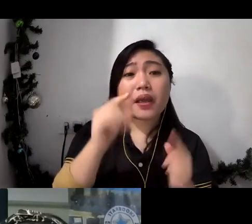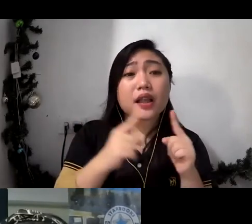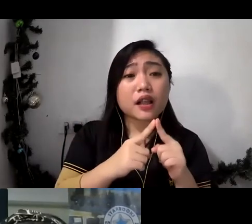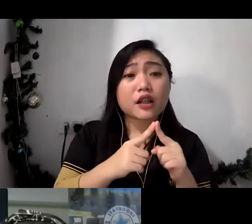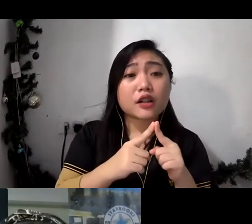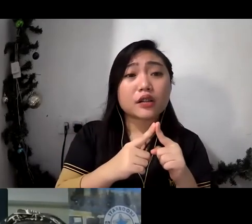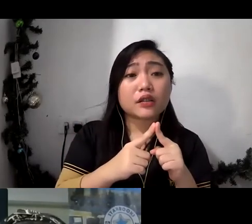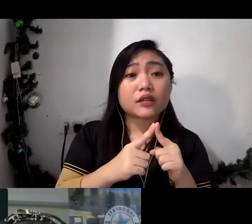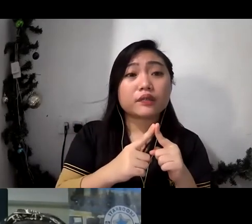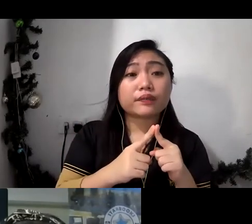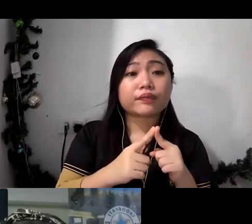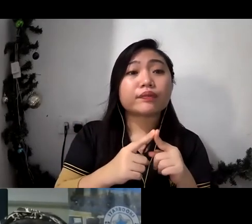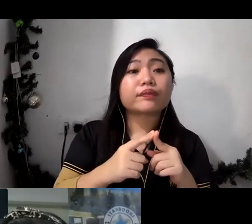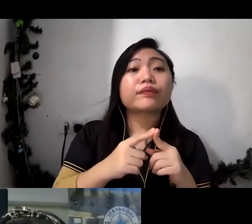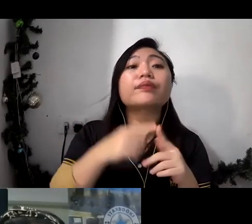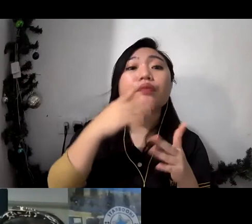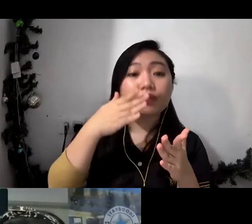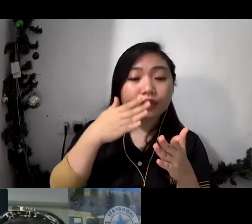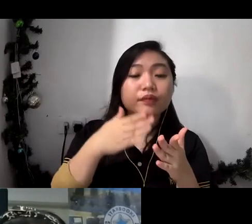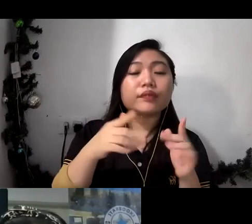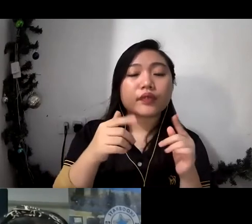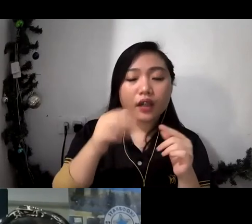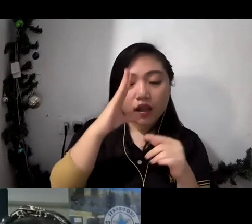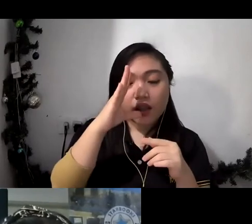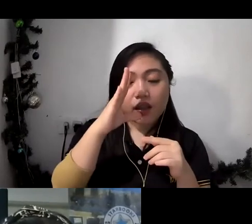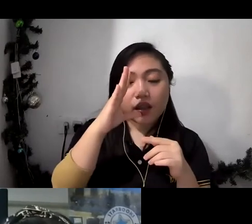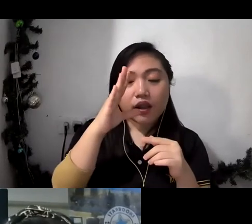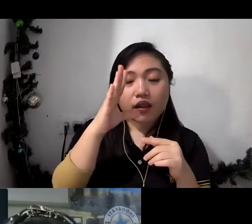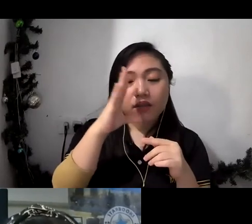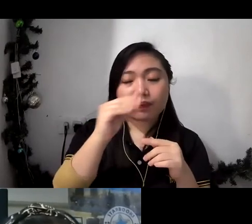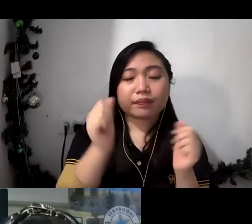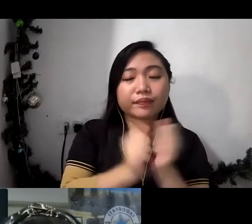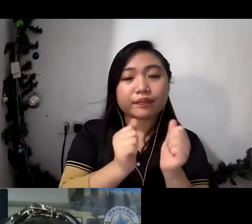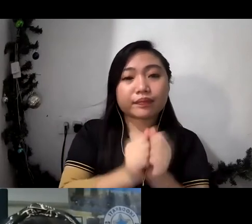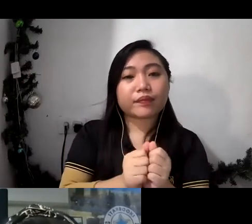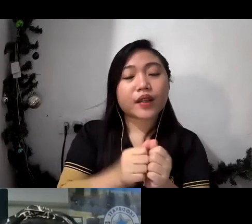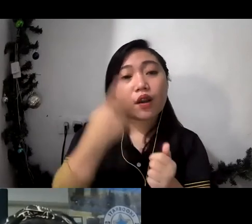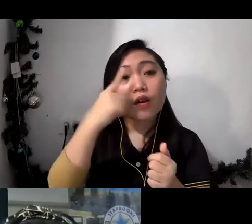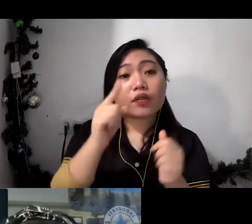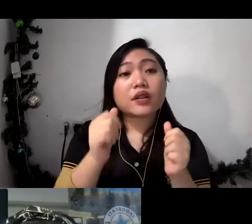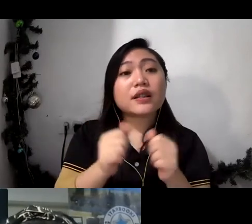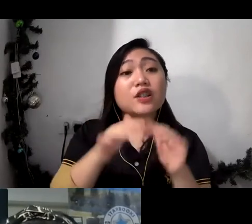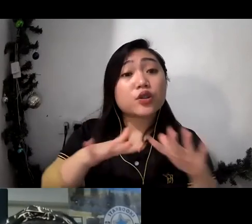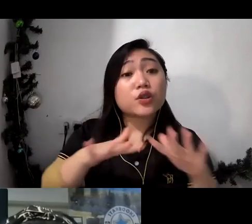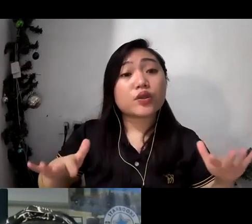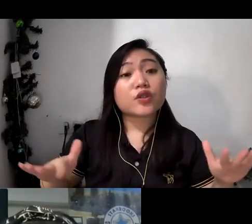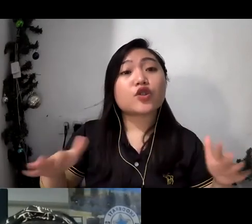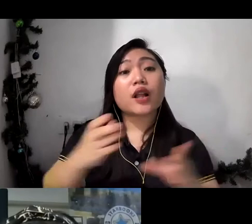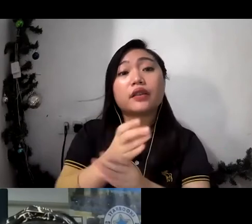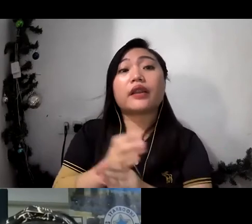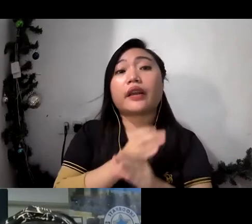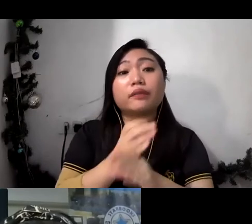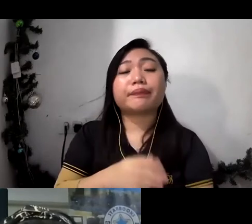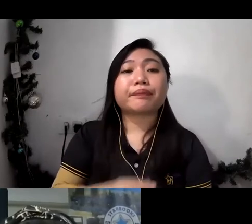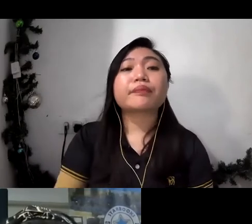sexual rights, reproductive health care, promoting of maternal care and child care, no. Come together and